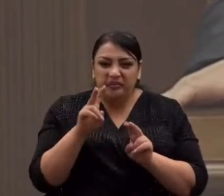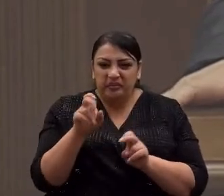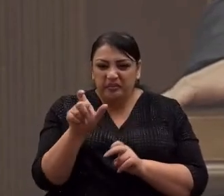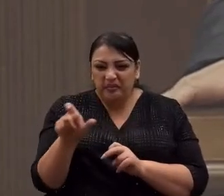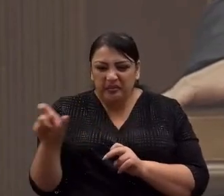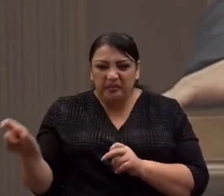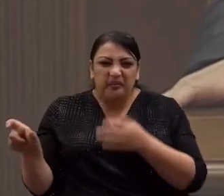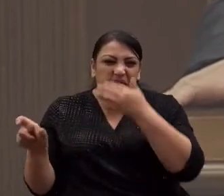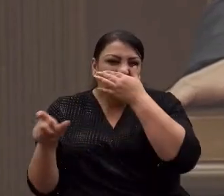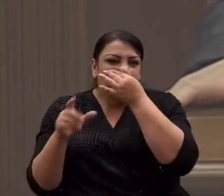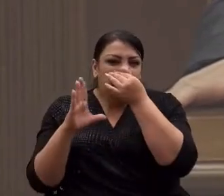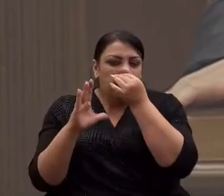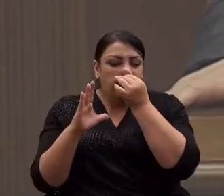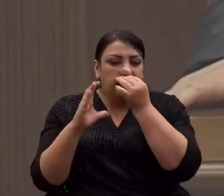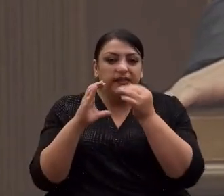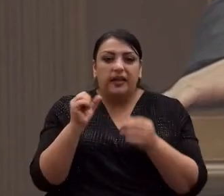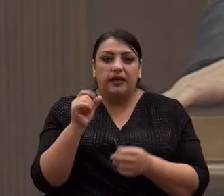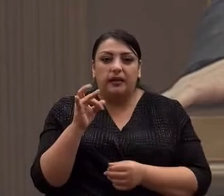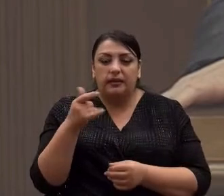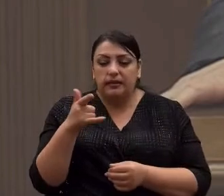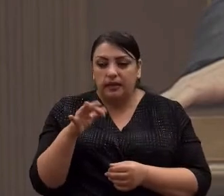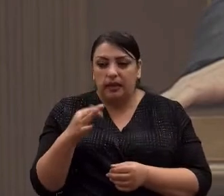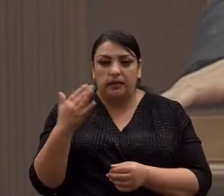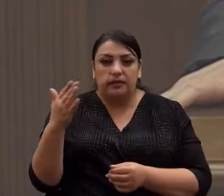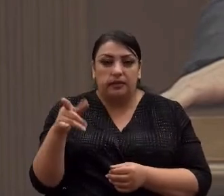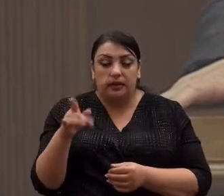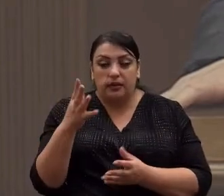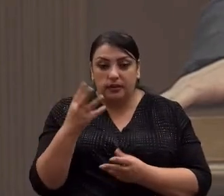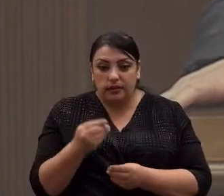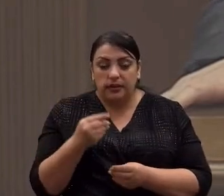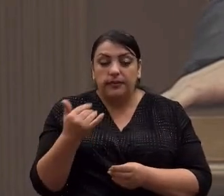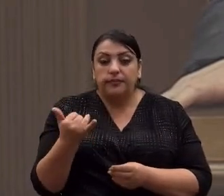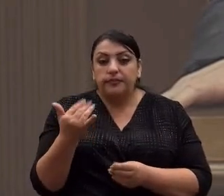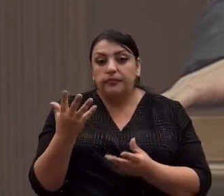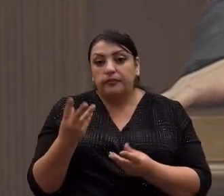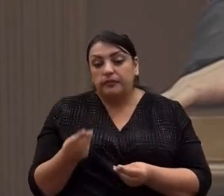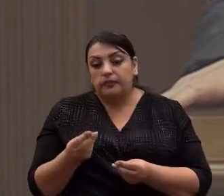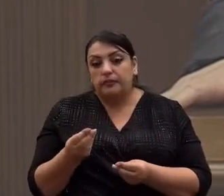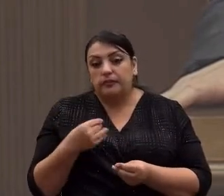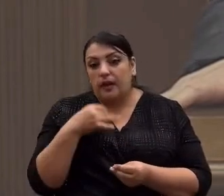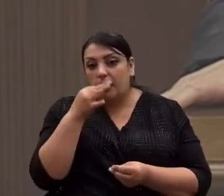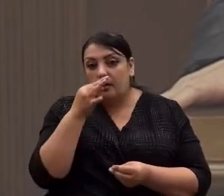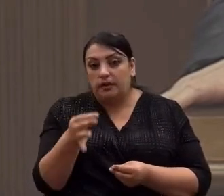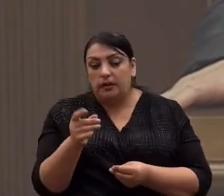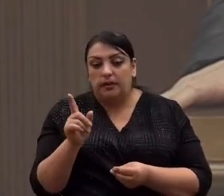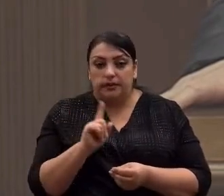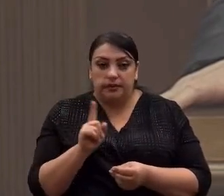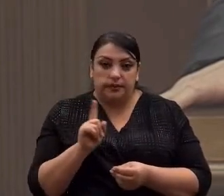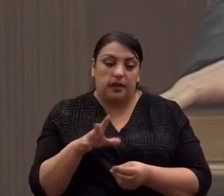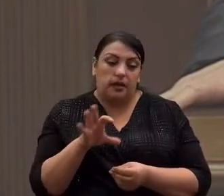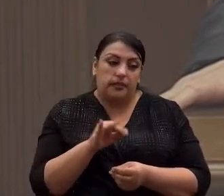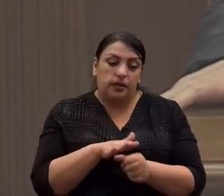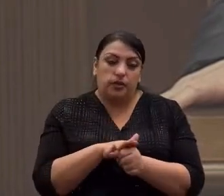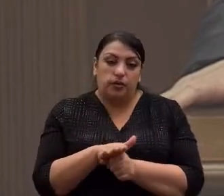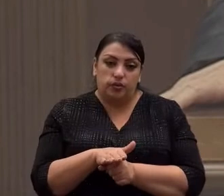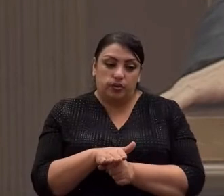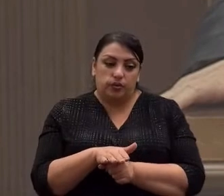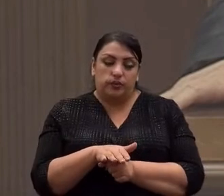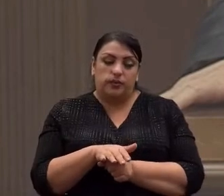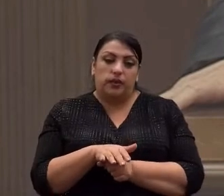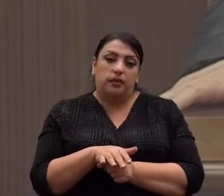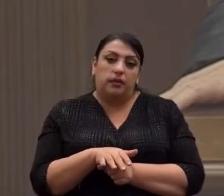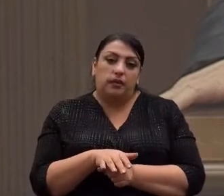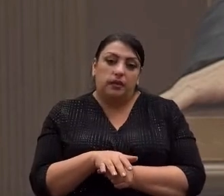Վազգեն Սարգսյանի օրոք, ամբողջ պետական համակարգի։ Եվ կարող եմ ձեզ ասել, որ ամեն ինչ լուծում են